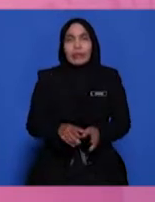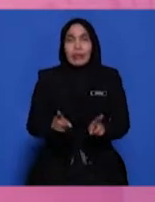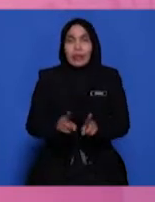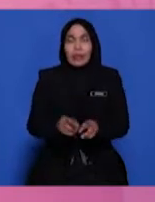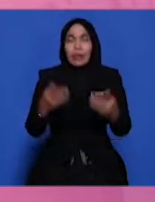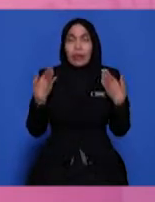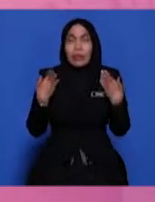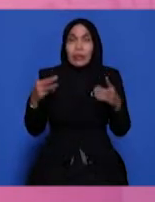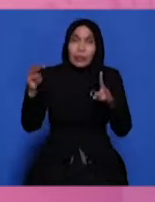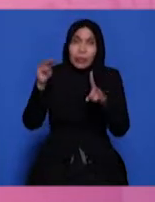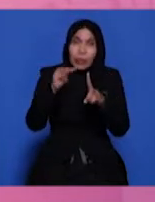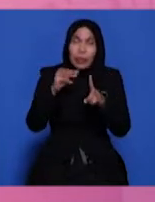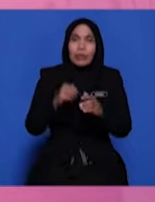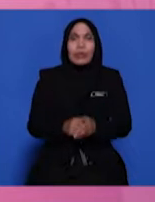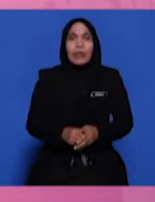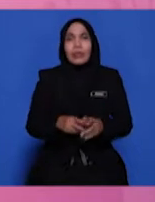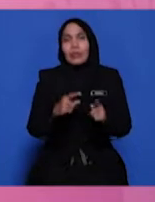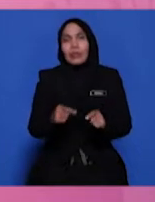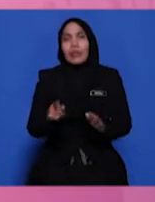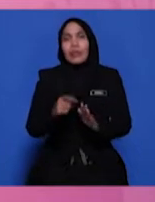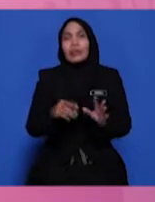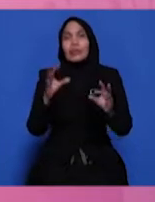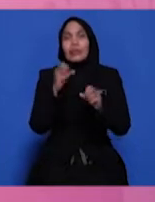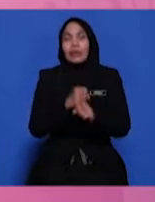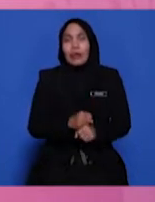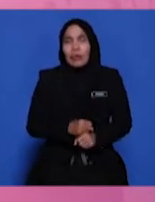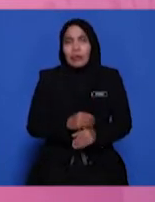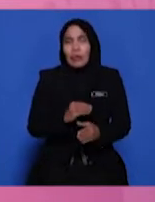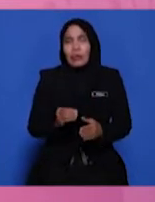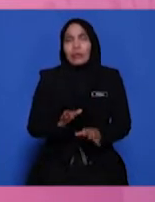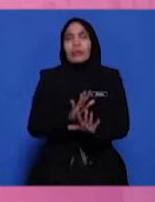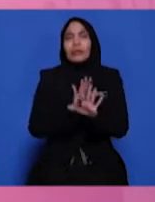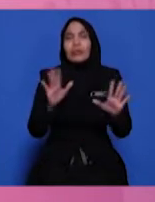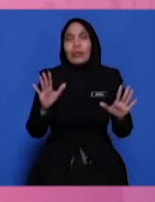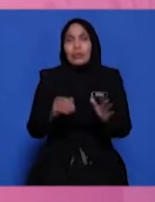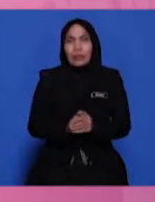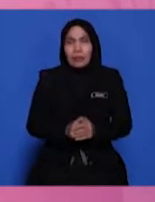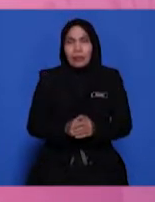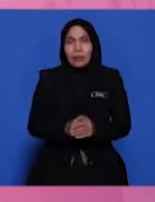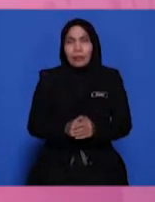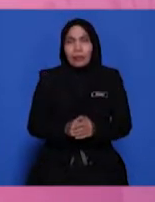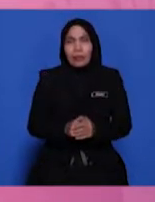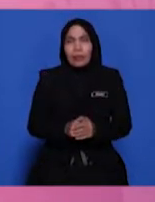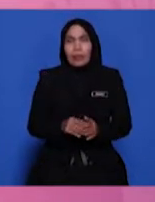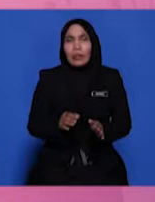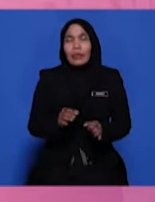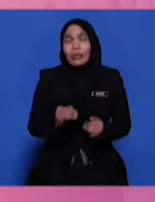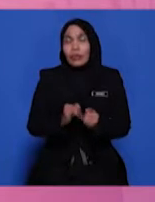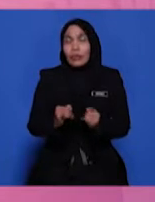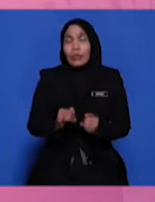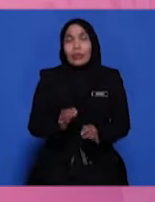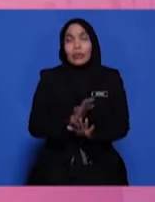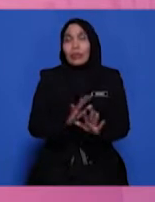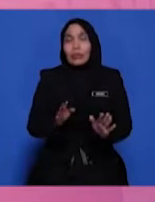pada awal tahun telah tercapai atau tidak. Jika tidak tercapai, jangan putus asa.